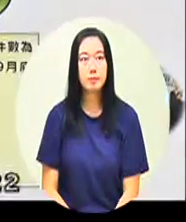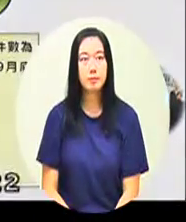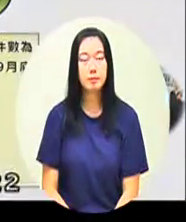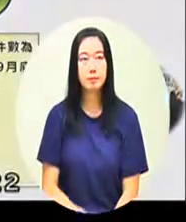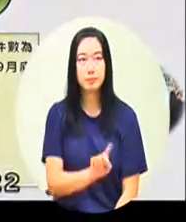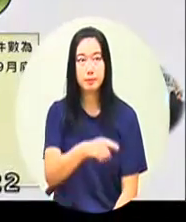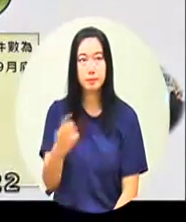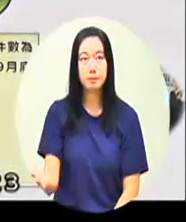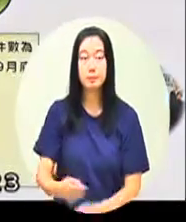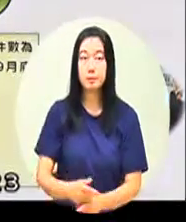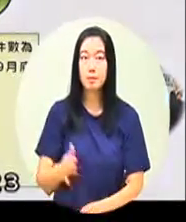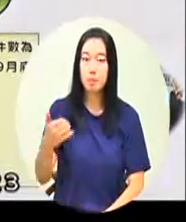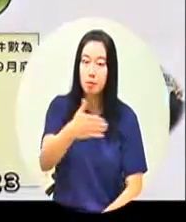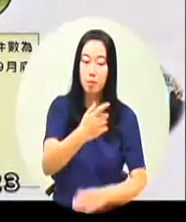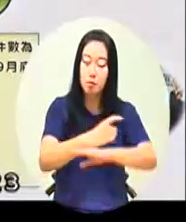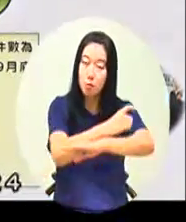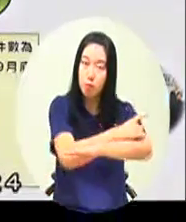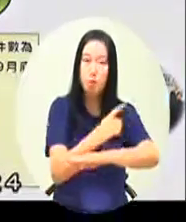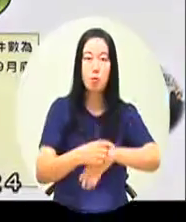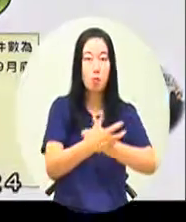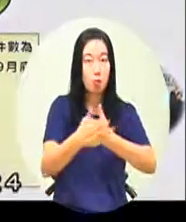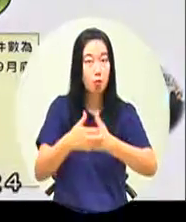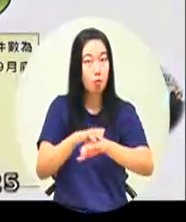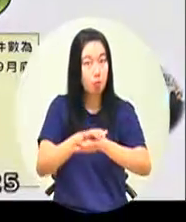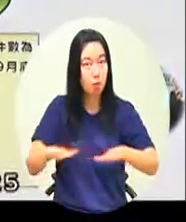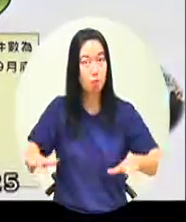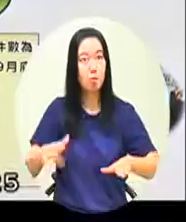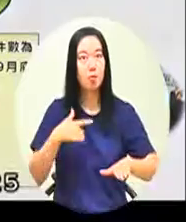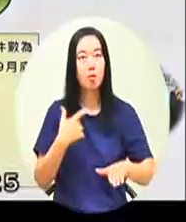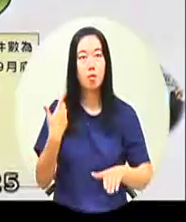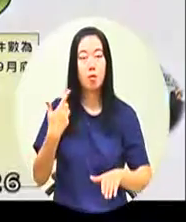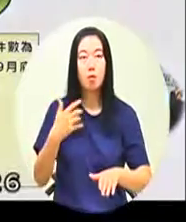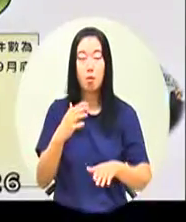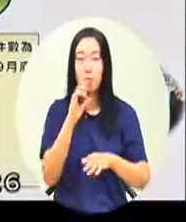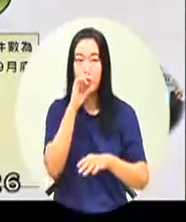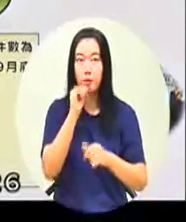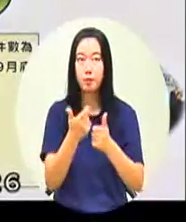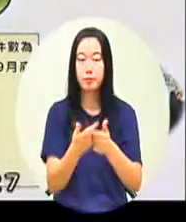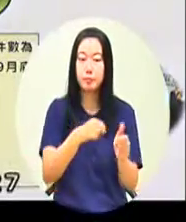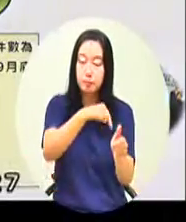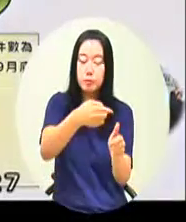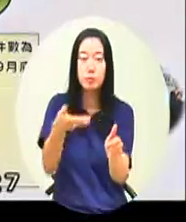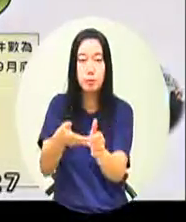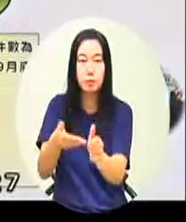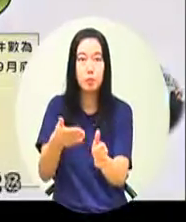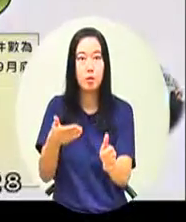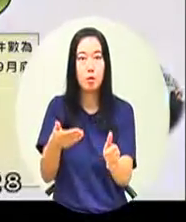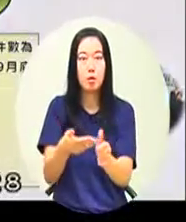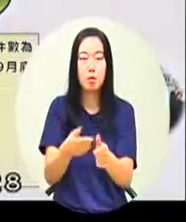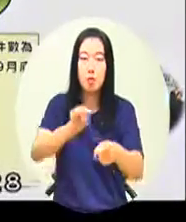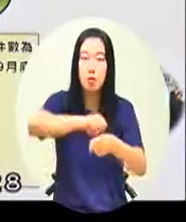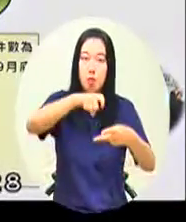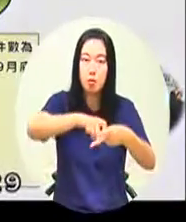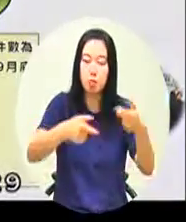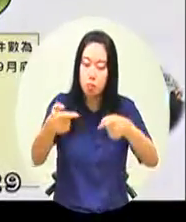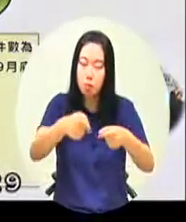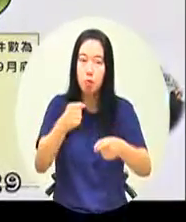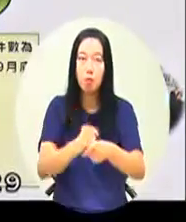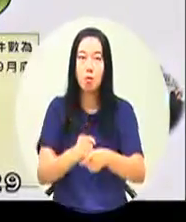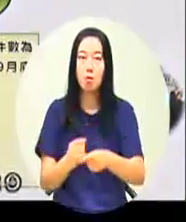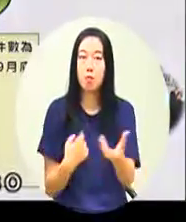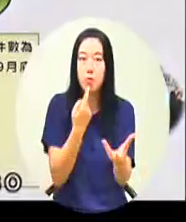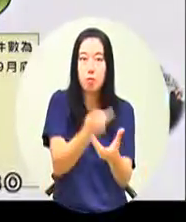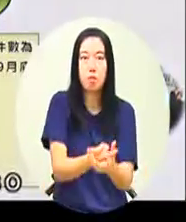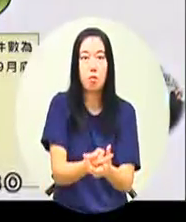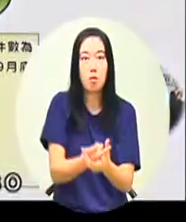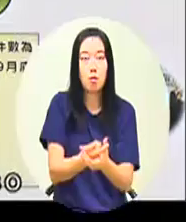另外，在水产品卫生安全优质化的部分，相关辅导养殖加工业者参与产销履历，加强整个